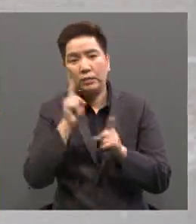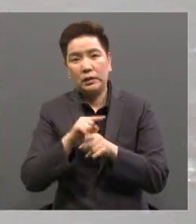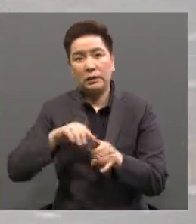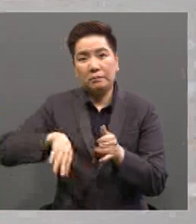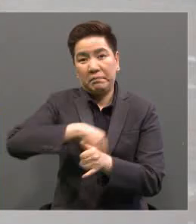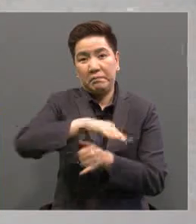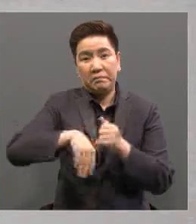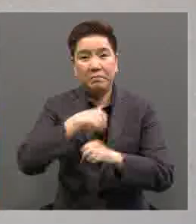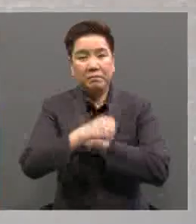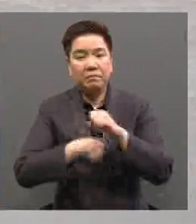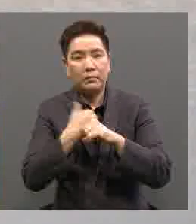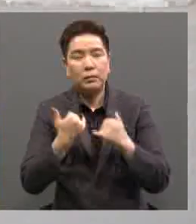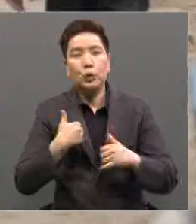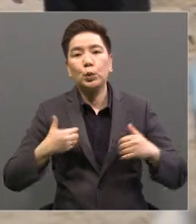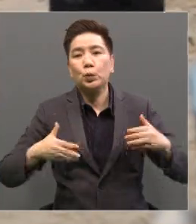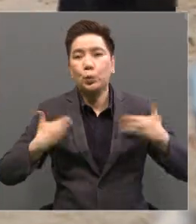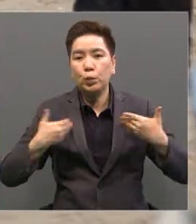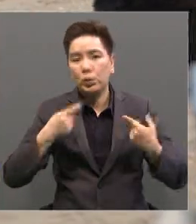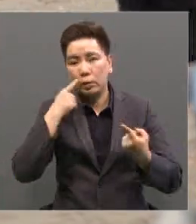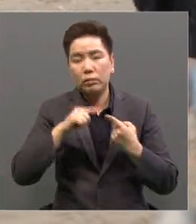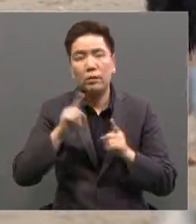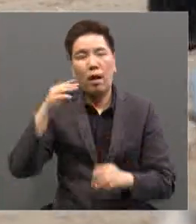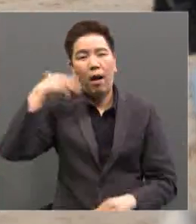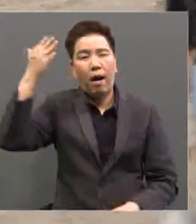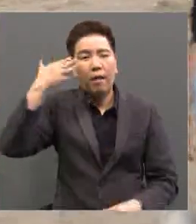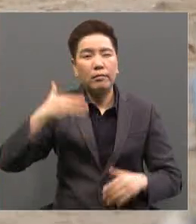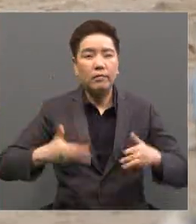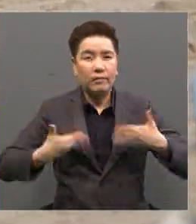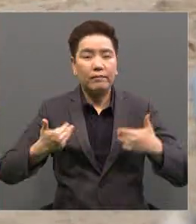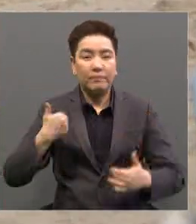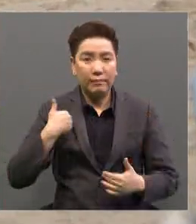ในปีนี้นั้นคึกคักแล้วก็สนุกแม้ว่าสภาพอากาศจะร้อนอบอ้าว